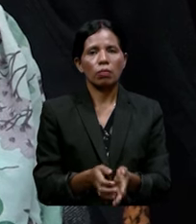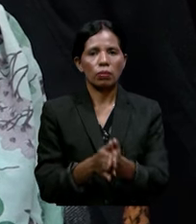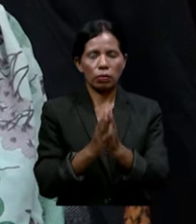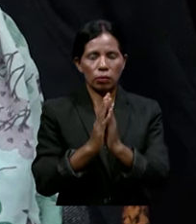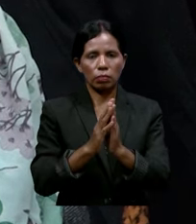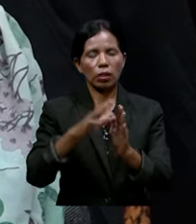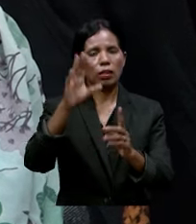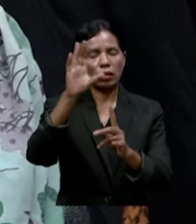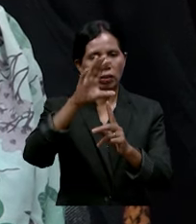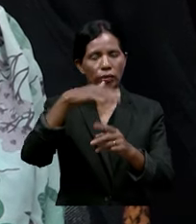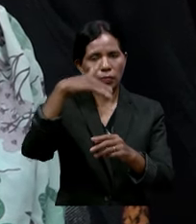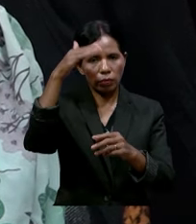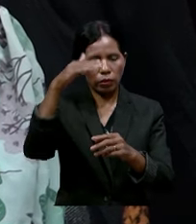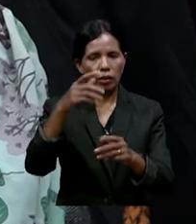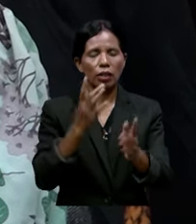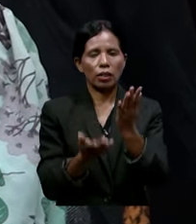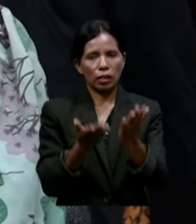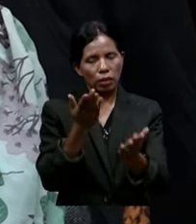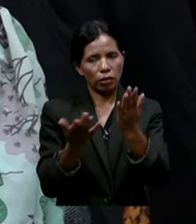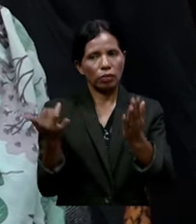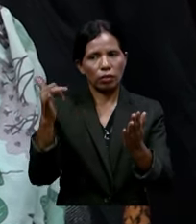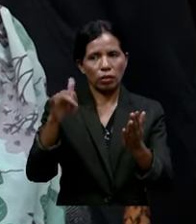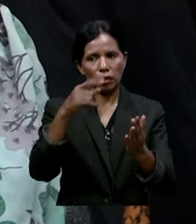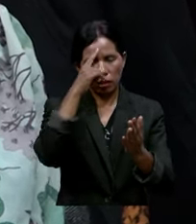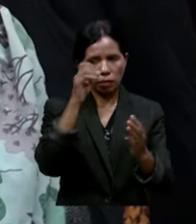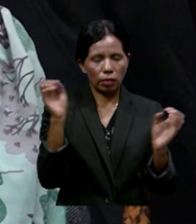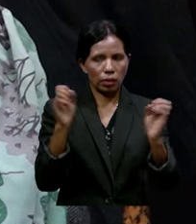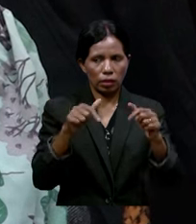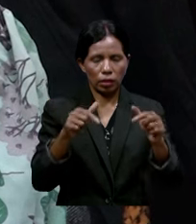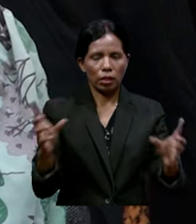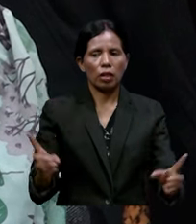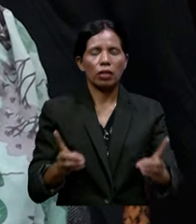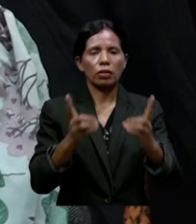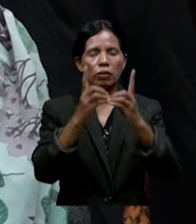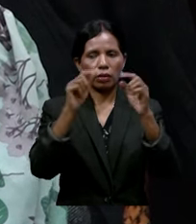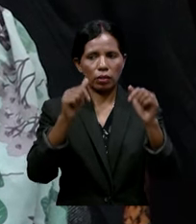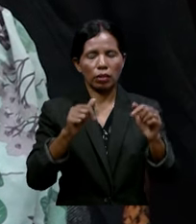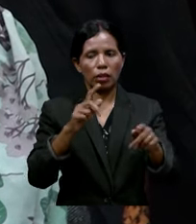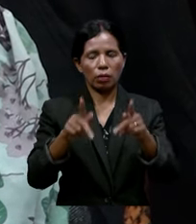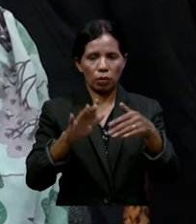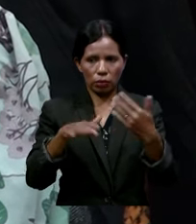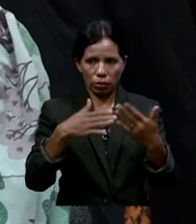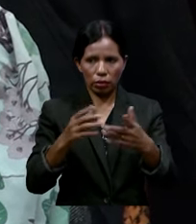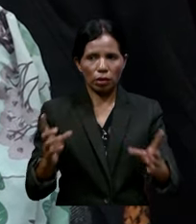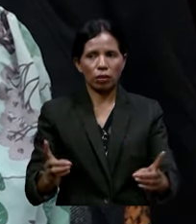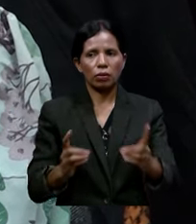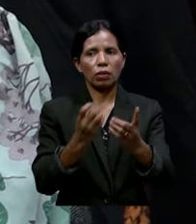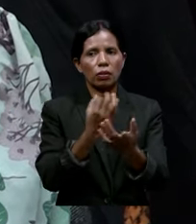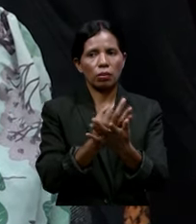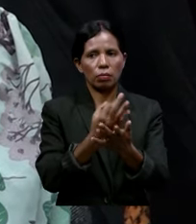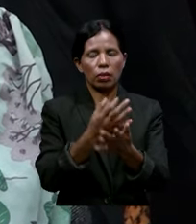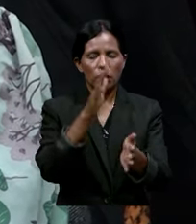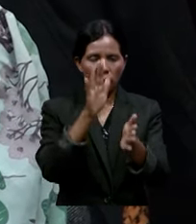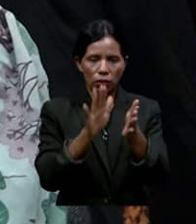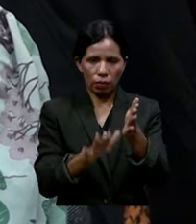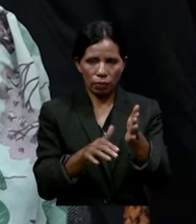to nye tetu tiona, ne tambah laus ya ne lihat mak kasuru jadi, kuasa ema ya hari itu tuh suru dia orsamen tuh ne tuh ne,